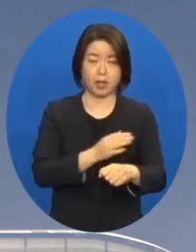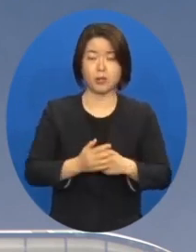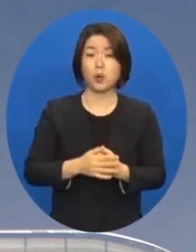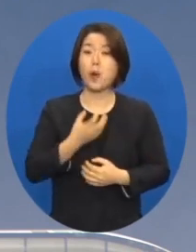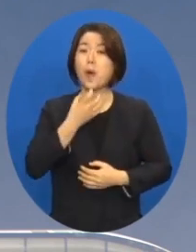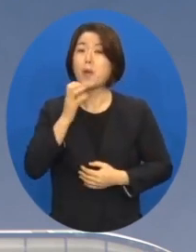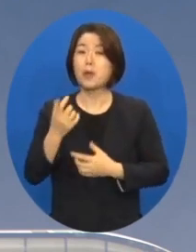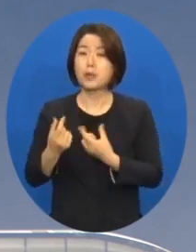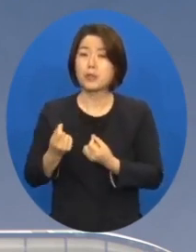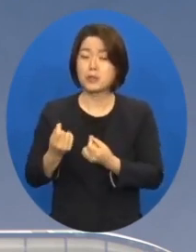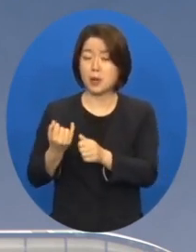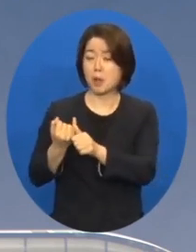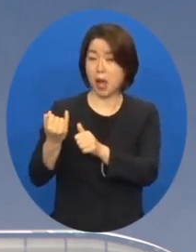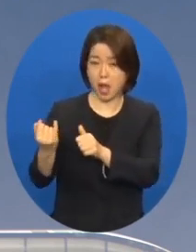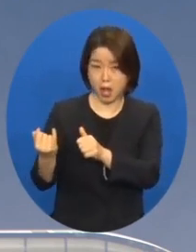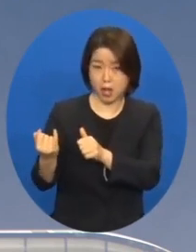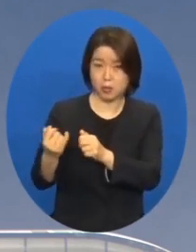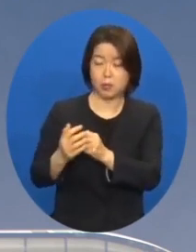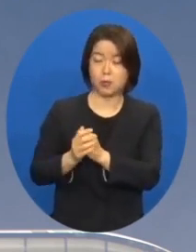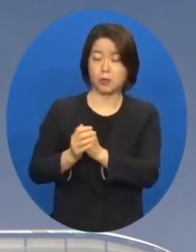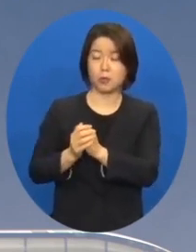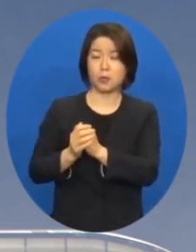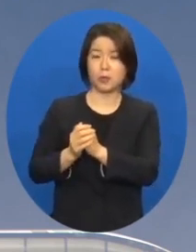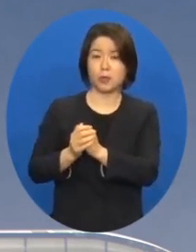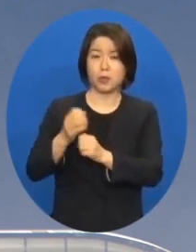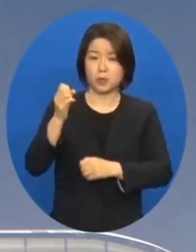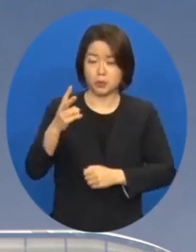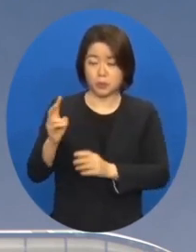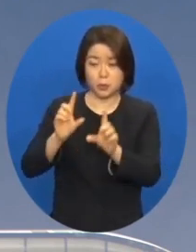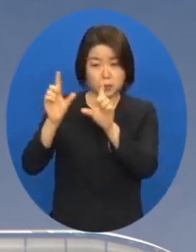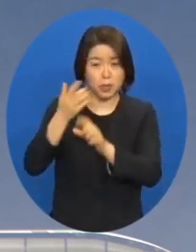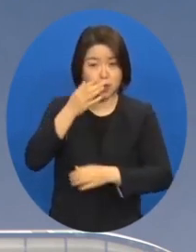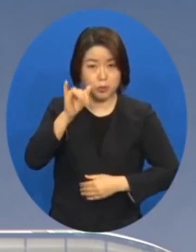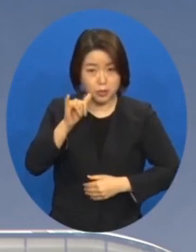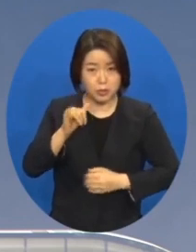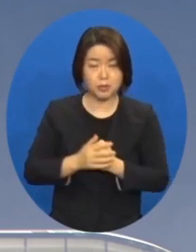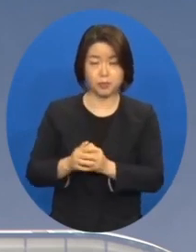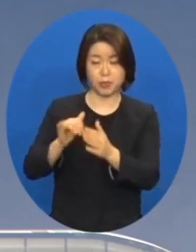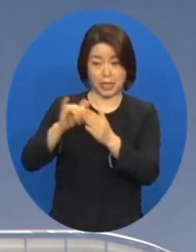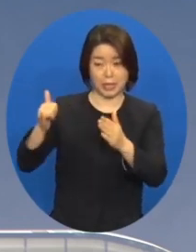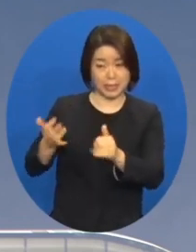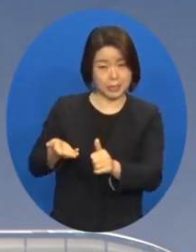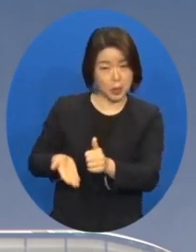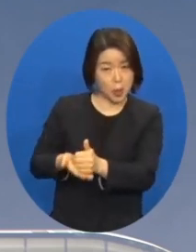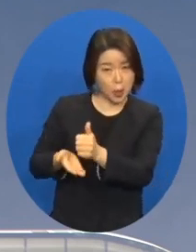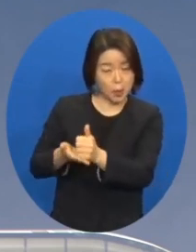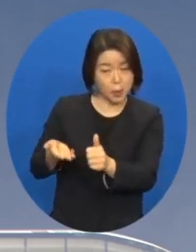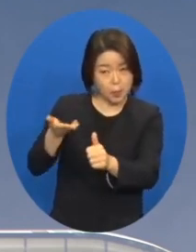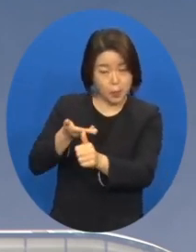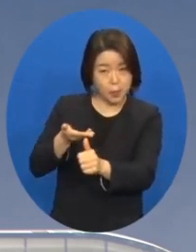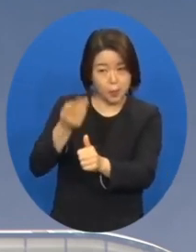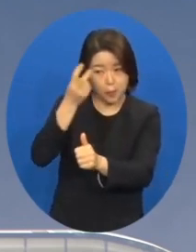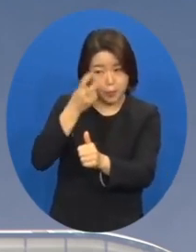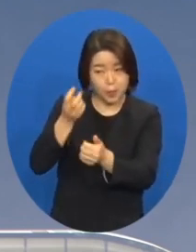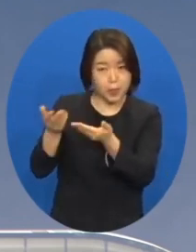베드로처럼 아내도 데리고 그렇게 살 수 있는 가족을 부양할 수 있는 그런